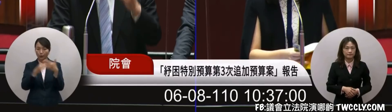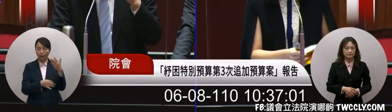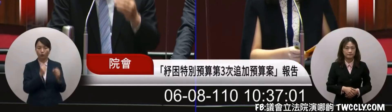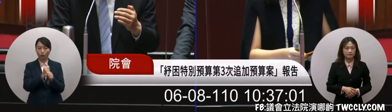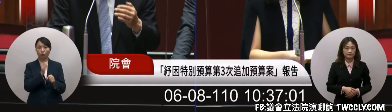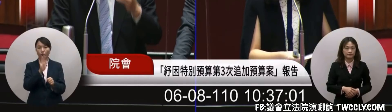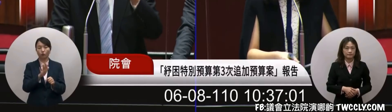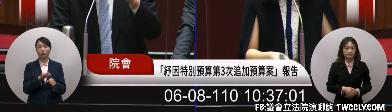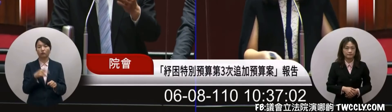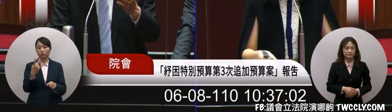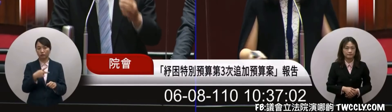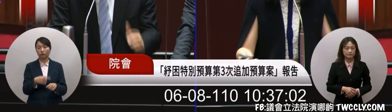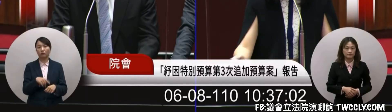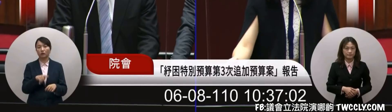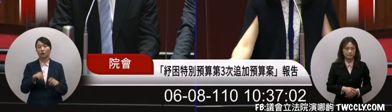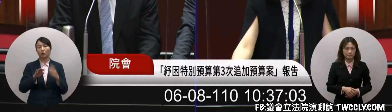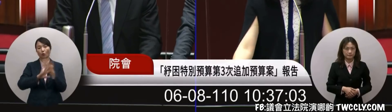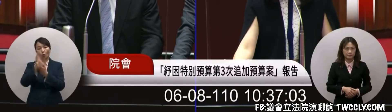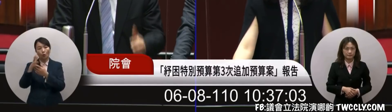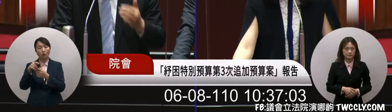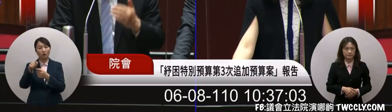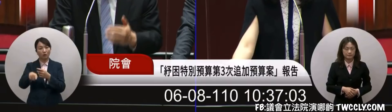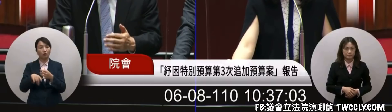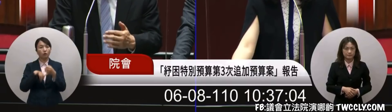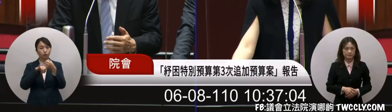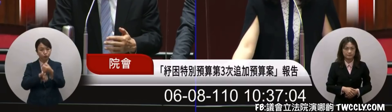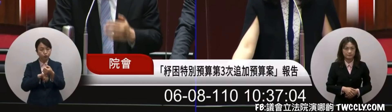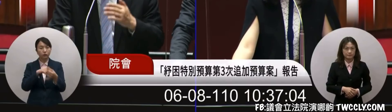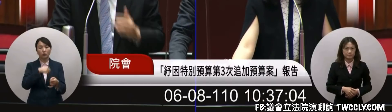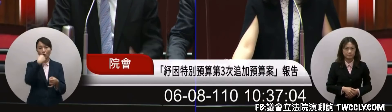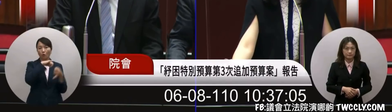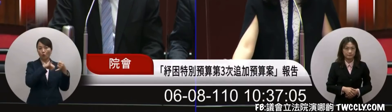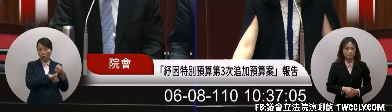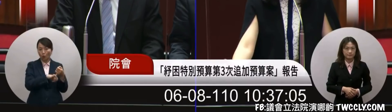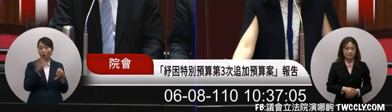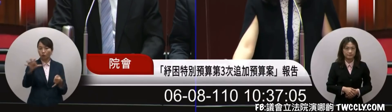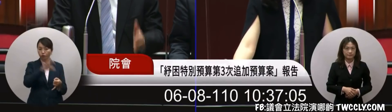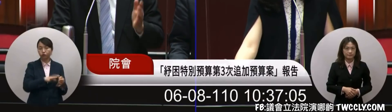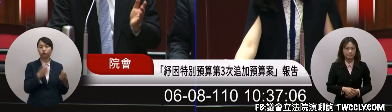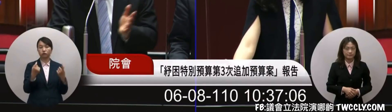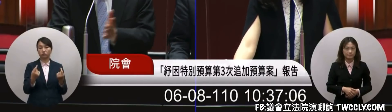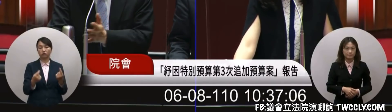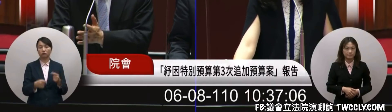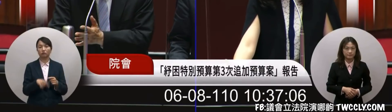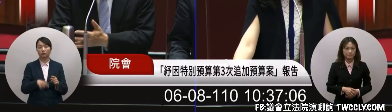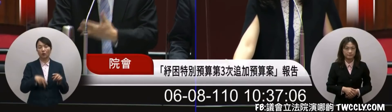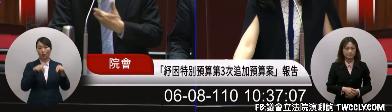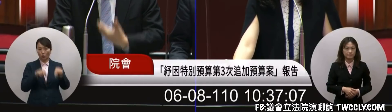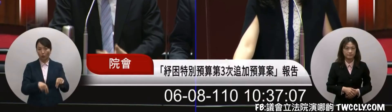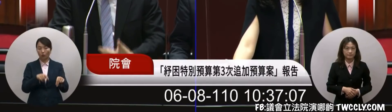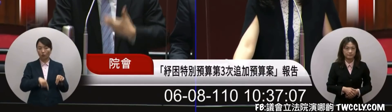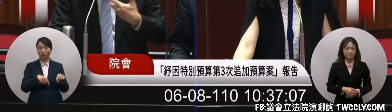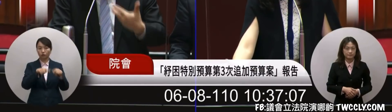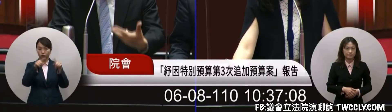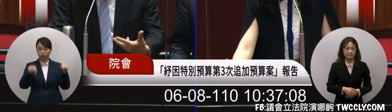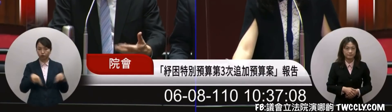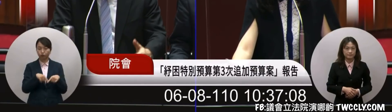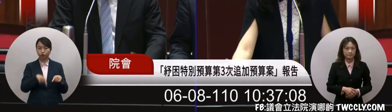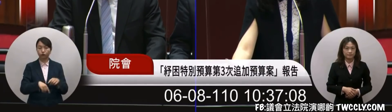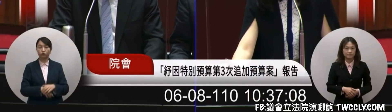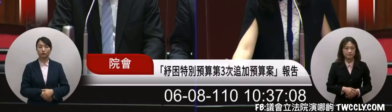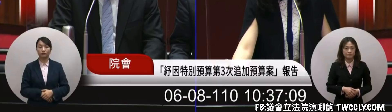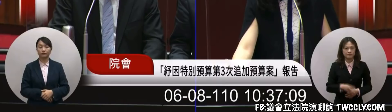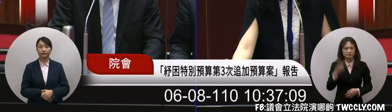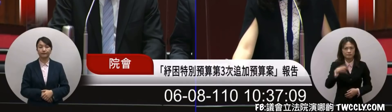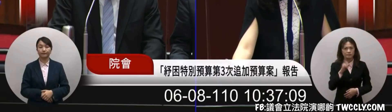范，而对国外采购、对国内采购同样道理啊。我们在企业上也可以。 那多等半